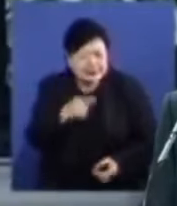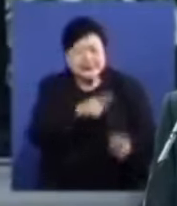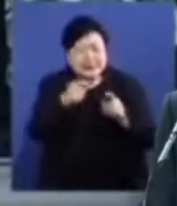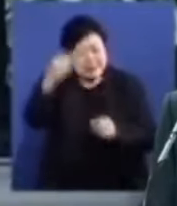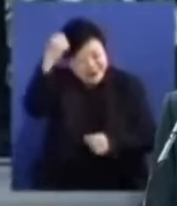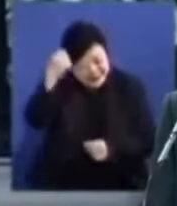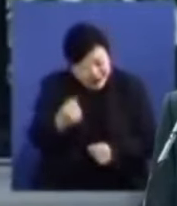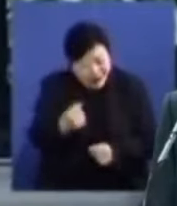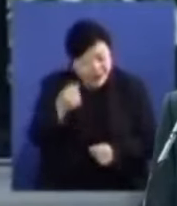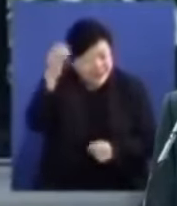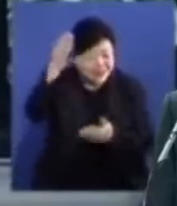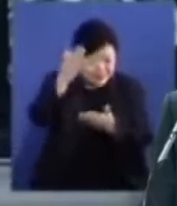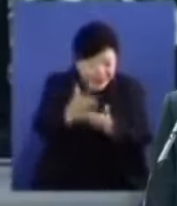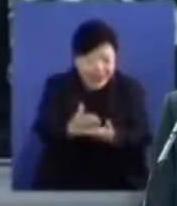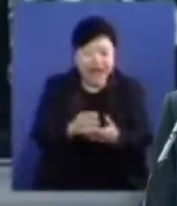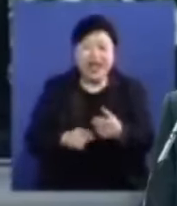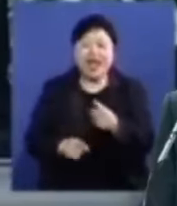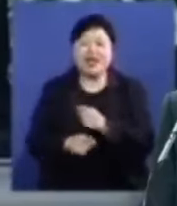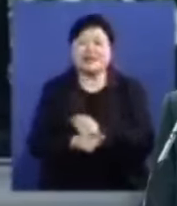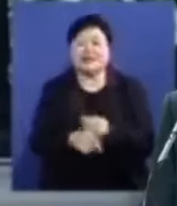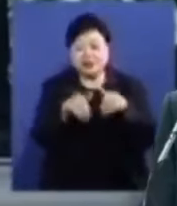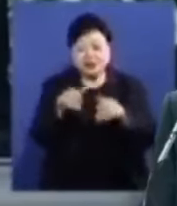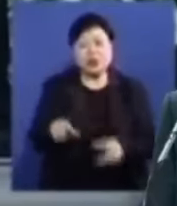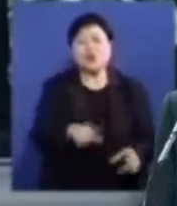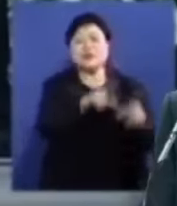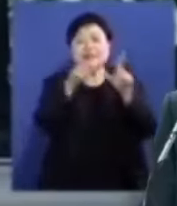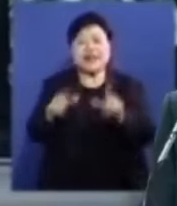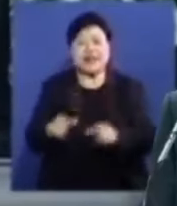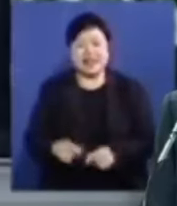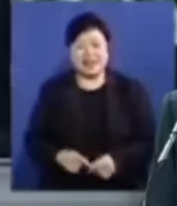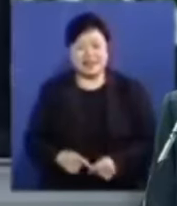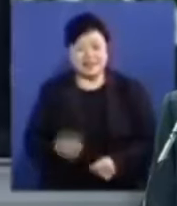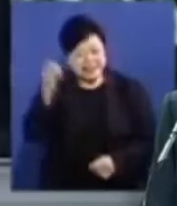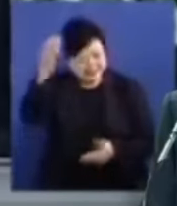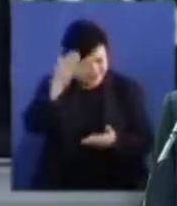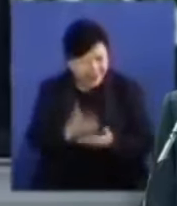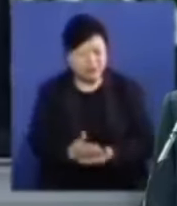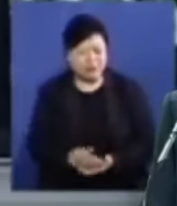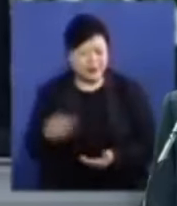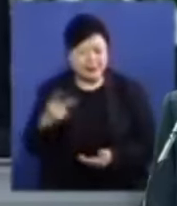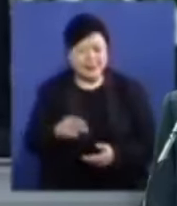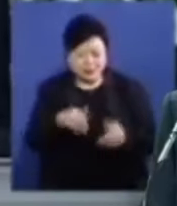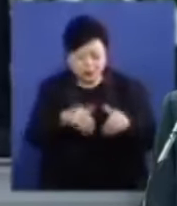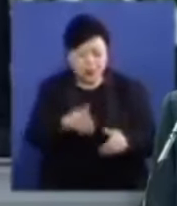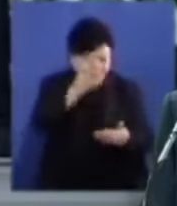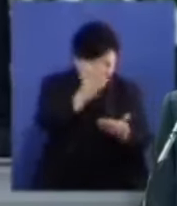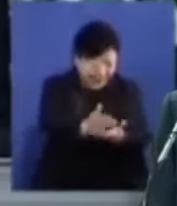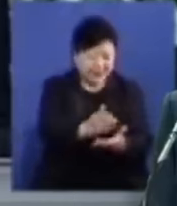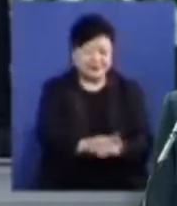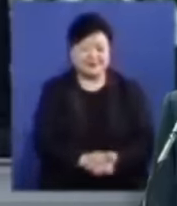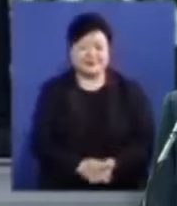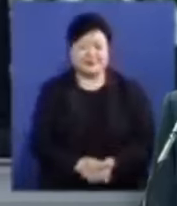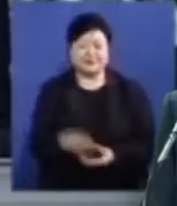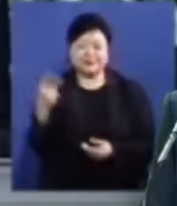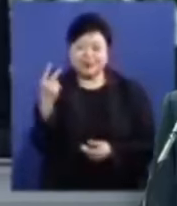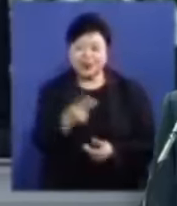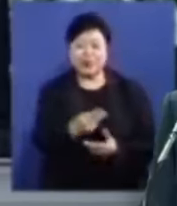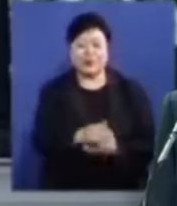말라. 종살이 할 때가 얼마나 썼던가는 잊지 말라. 다시는 종살이 하지 말라. 그리고